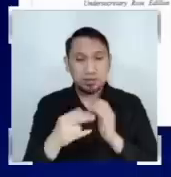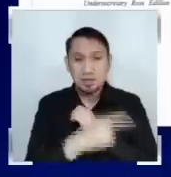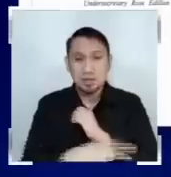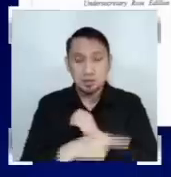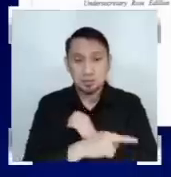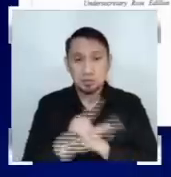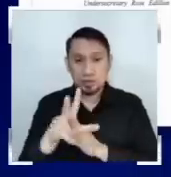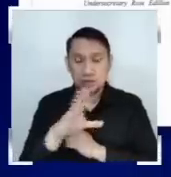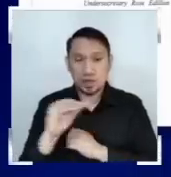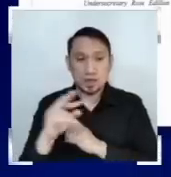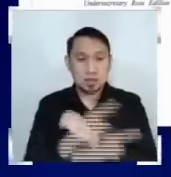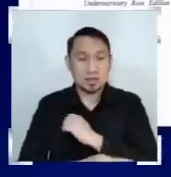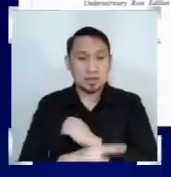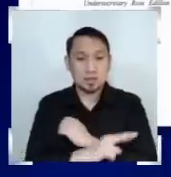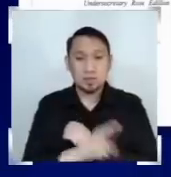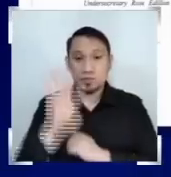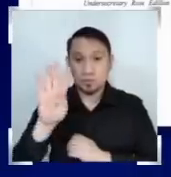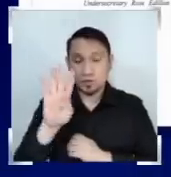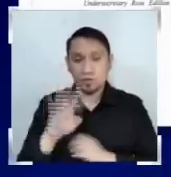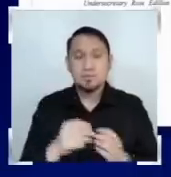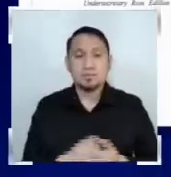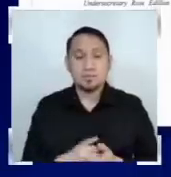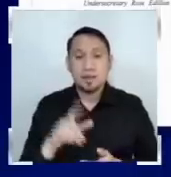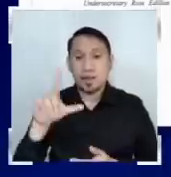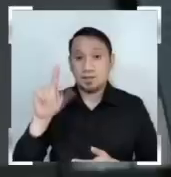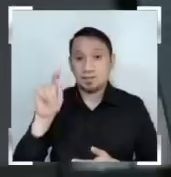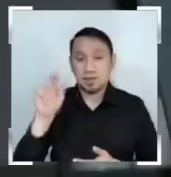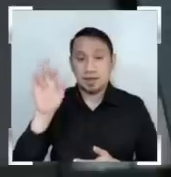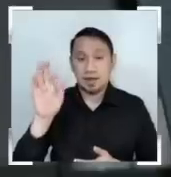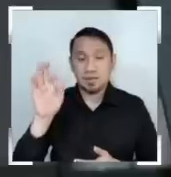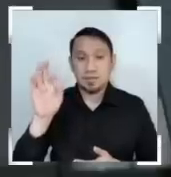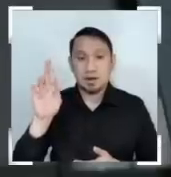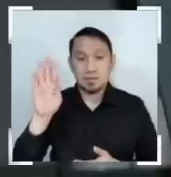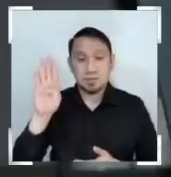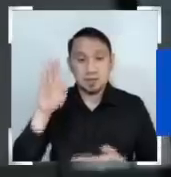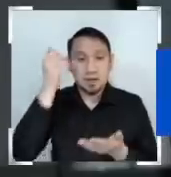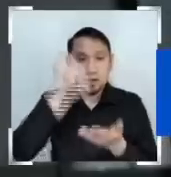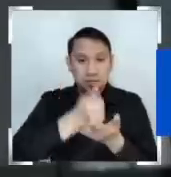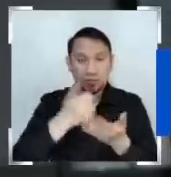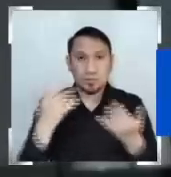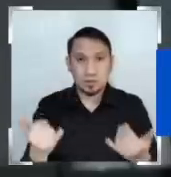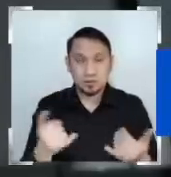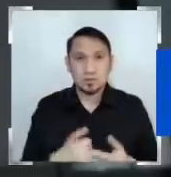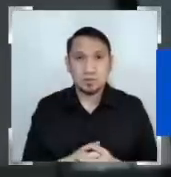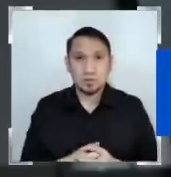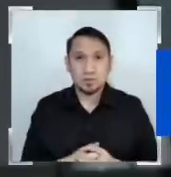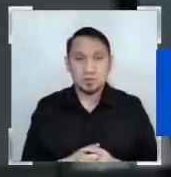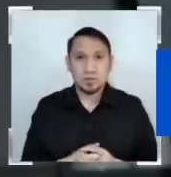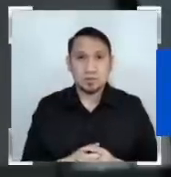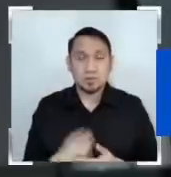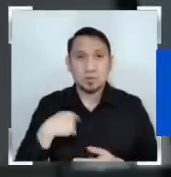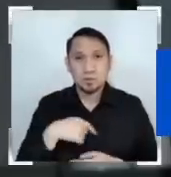4. Inaprubahan na ito sa wakas ng LTFRB. So naririnig din natin na feedback on the ground kasi na grabe